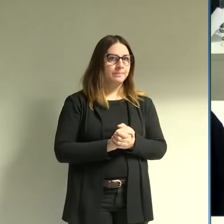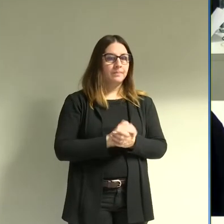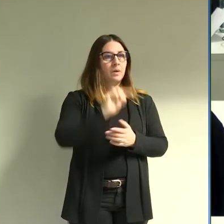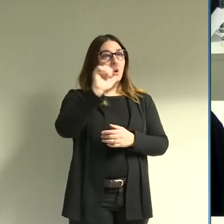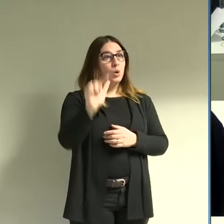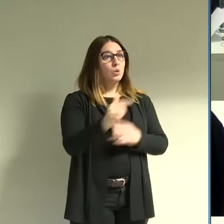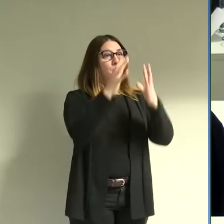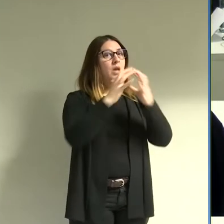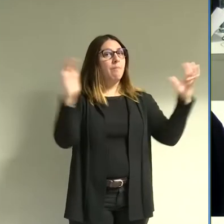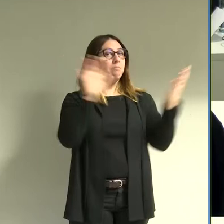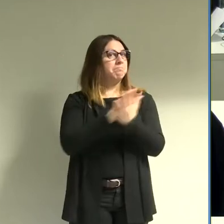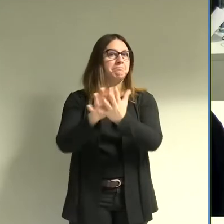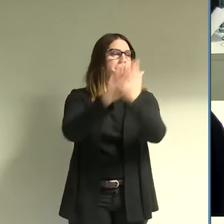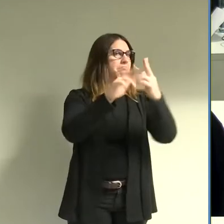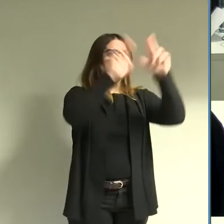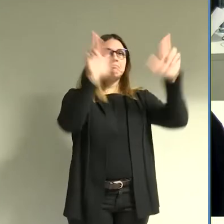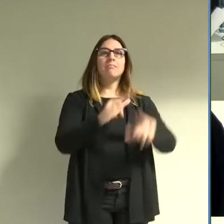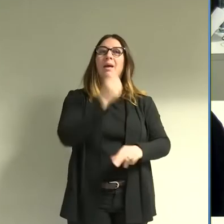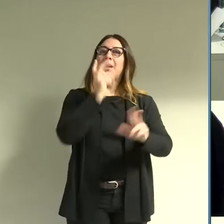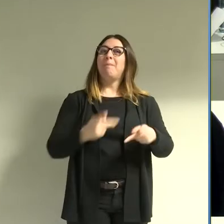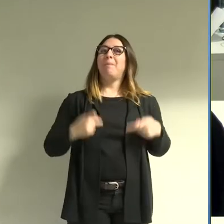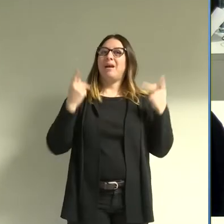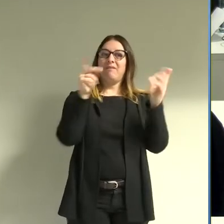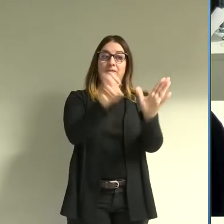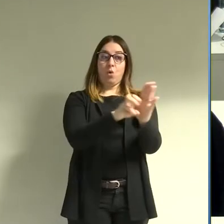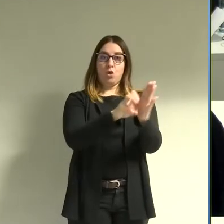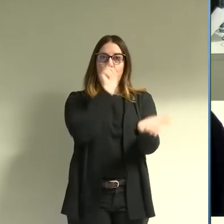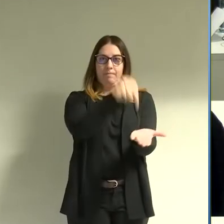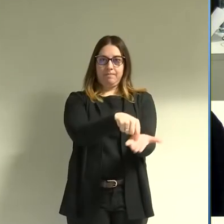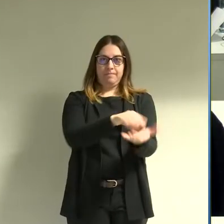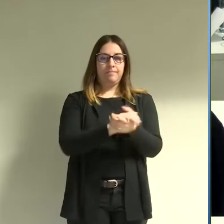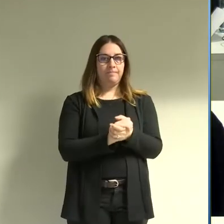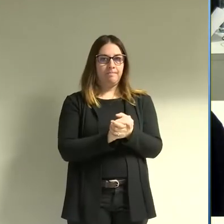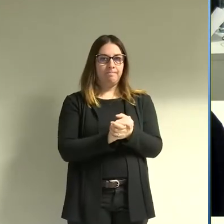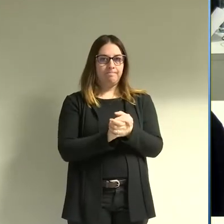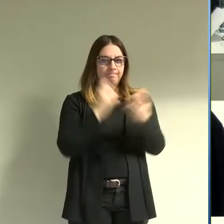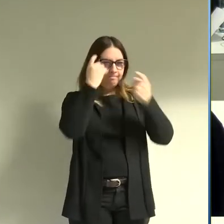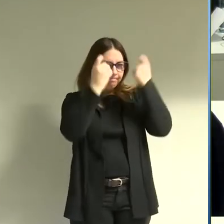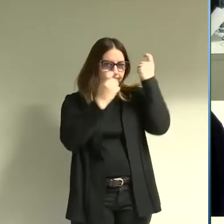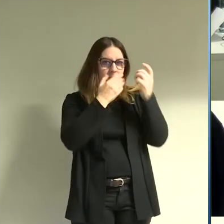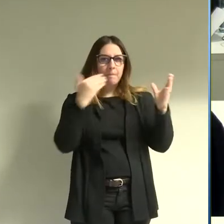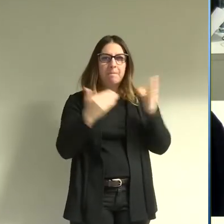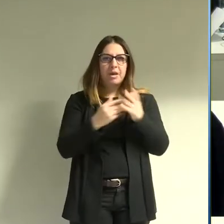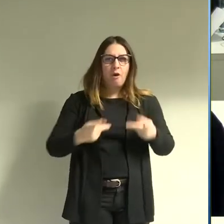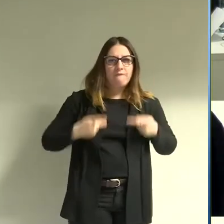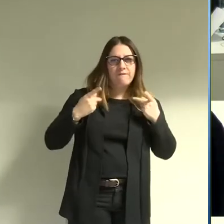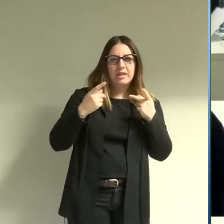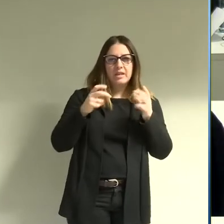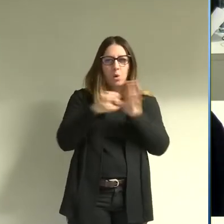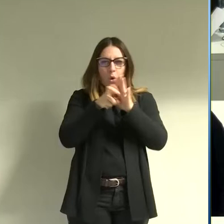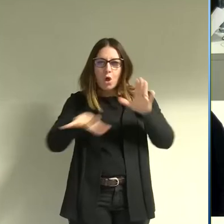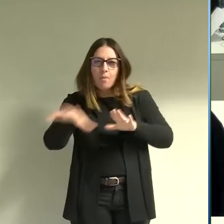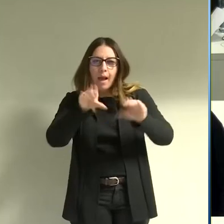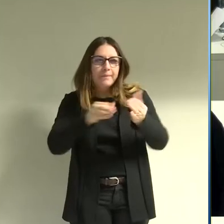forum international du bien vivre à grenoble donc c'est trouver de nouveaux axes pour une meilleure qualité de vie des grenoblois